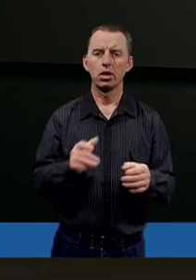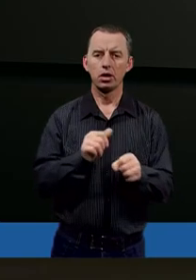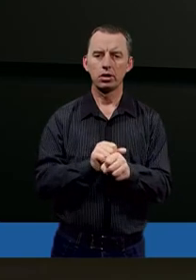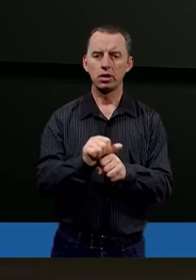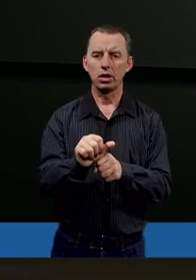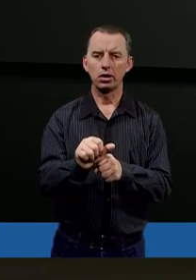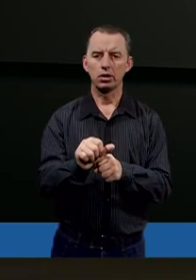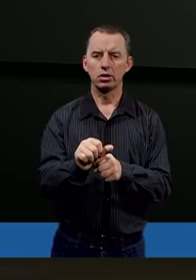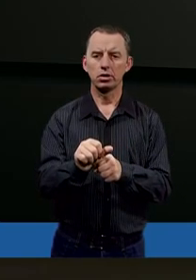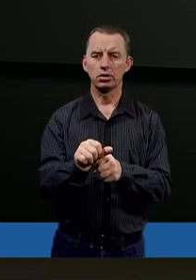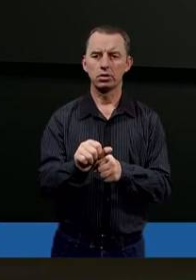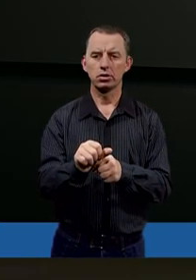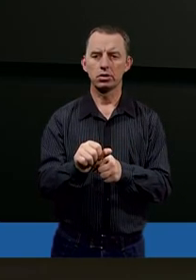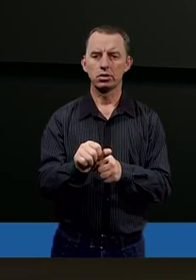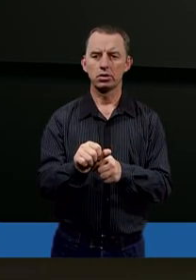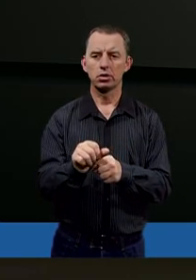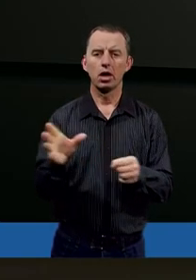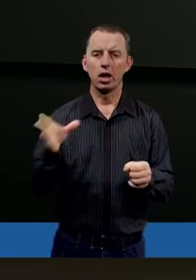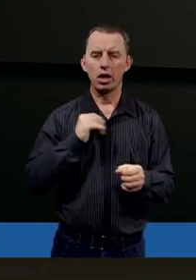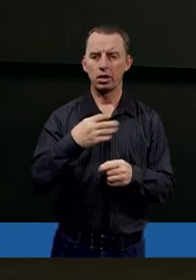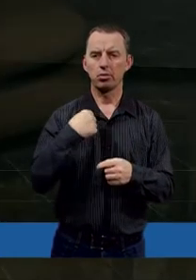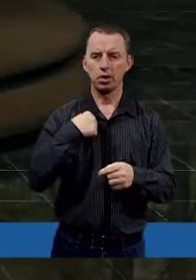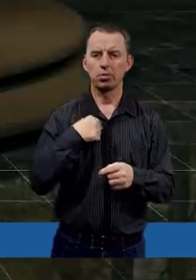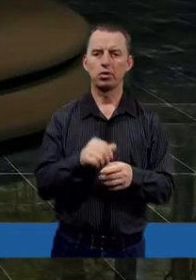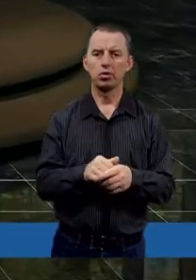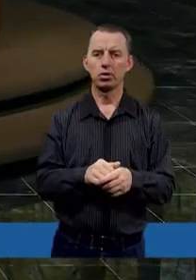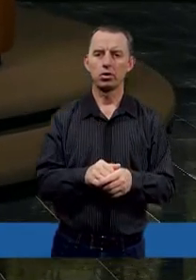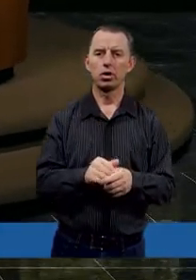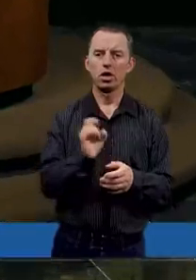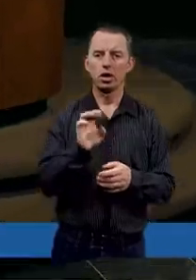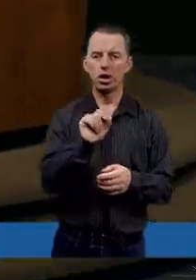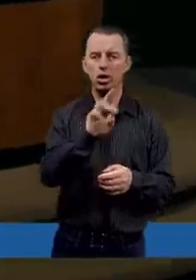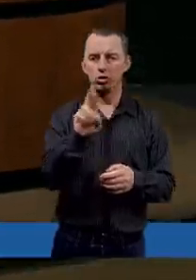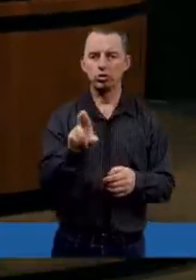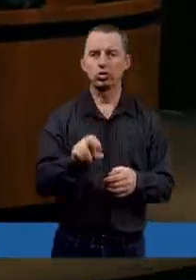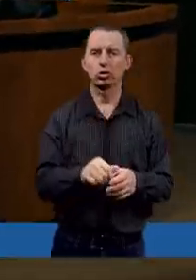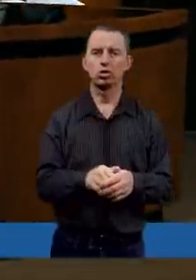jest razem ze mną Grzegorz,